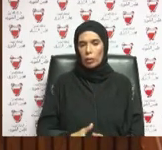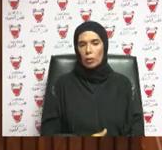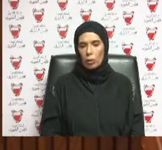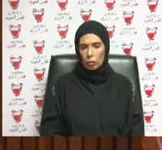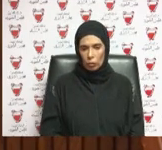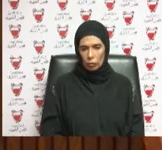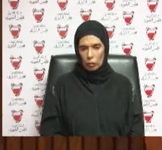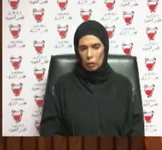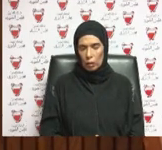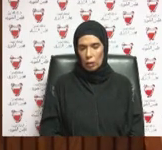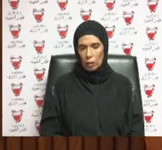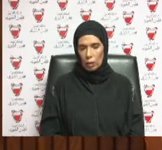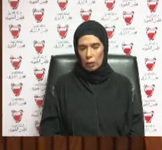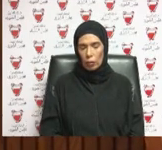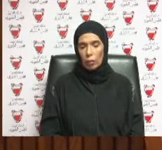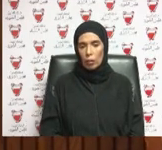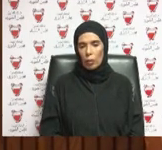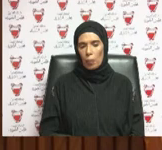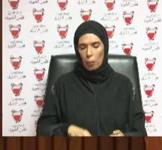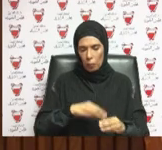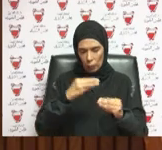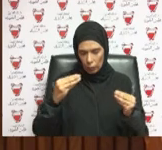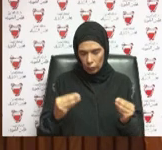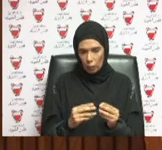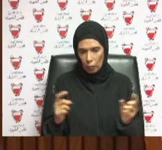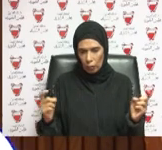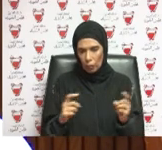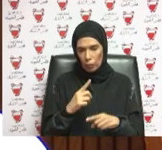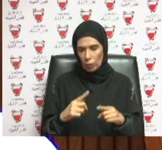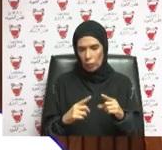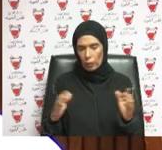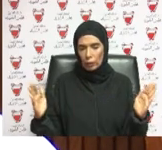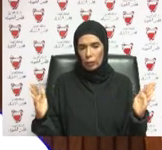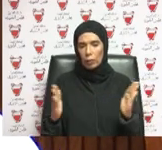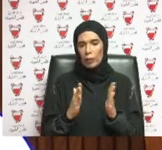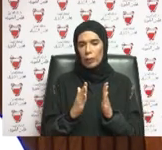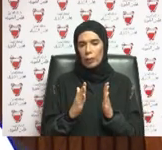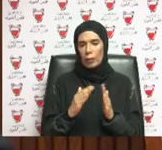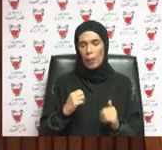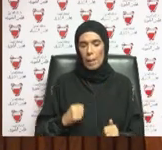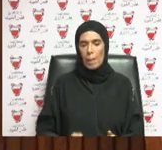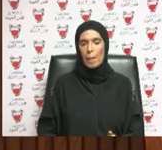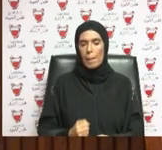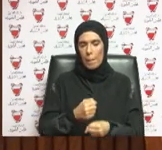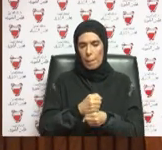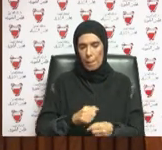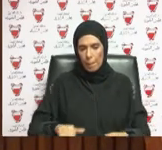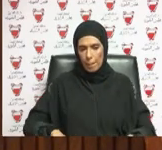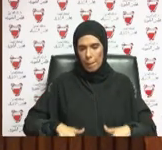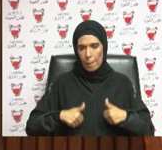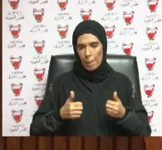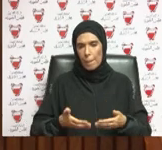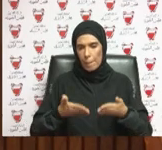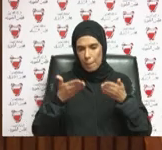فسيدي طيب الله ثراه عاصر جميع التحديات التي واجهتها البحرين وكرس حياته لخدمة